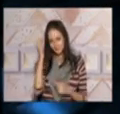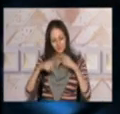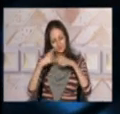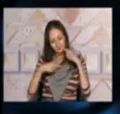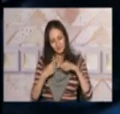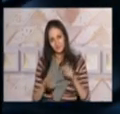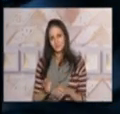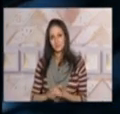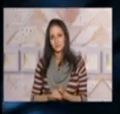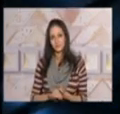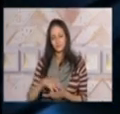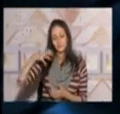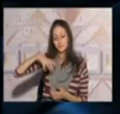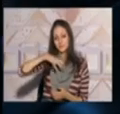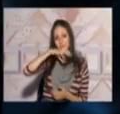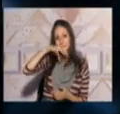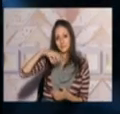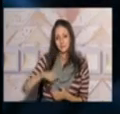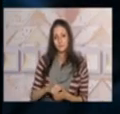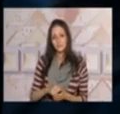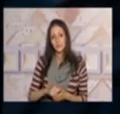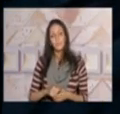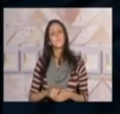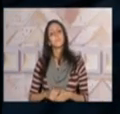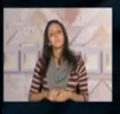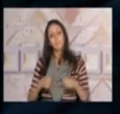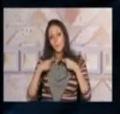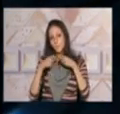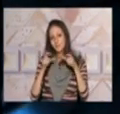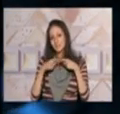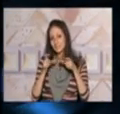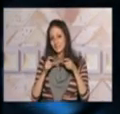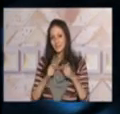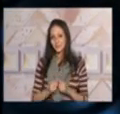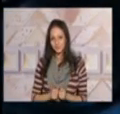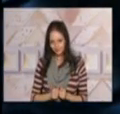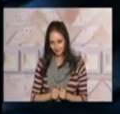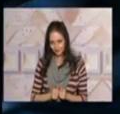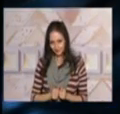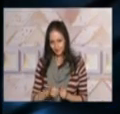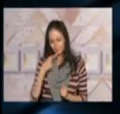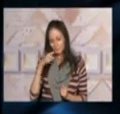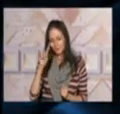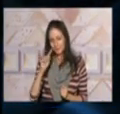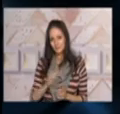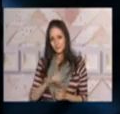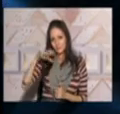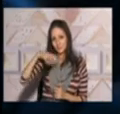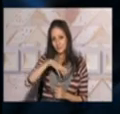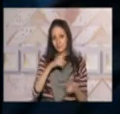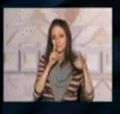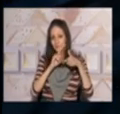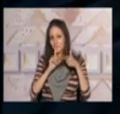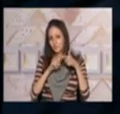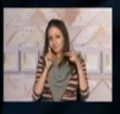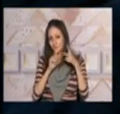الاحياء هنلاقي ان اللي واخد المركز الاول صحيح هو مصر الجديده، في تطوير حصل طبعا، لكن فيها الفتره الاخيره، لكن الحيين اللي واخدين الثاني والثالث